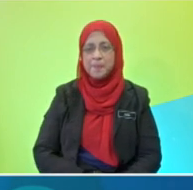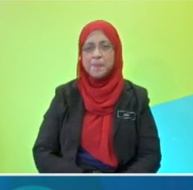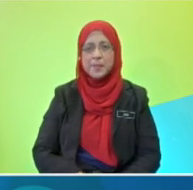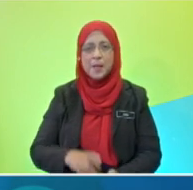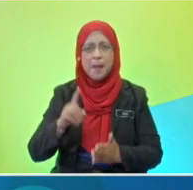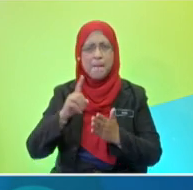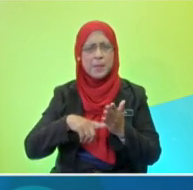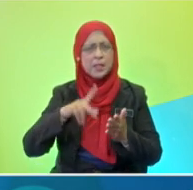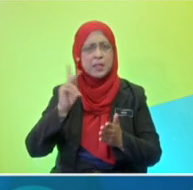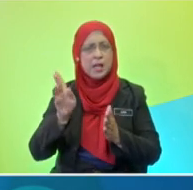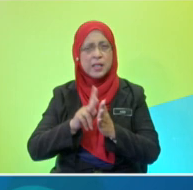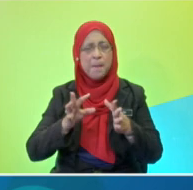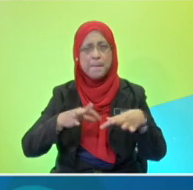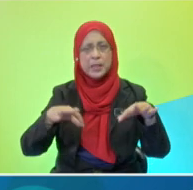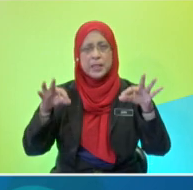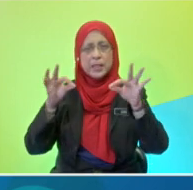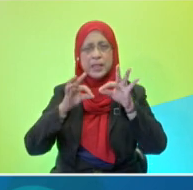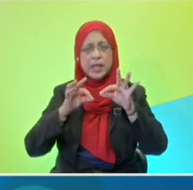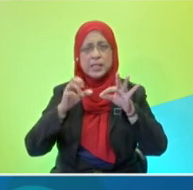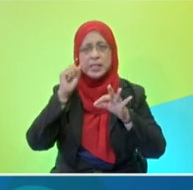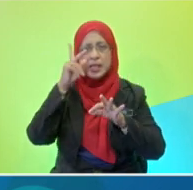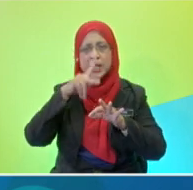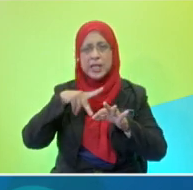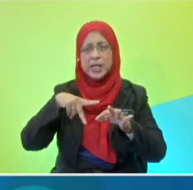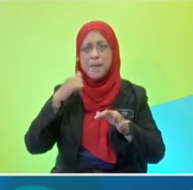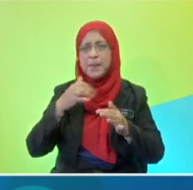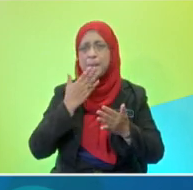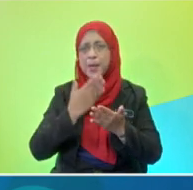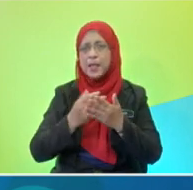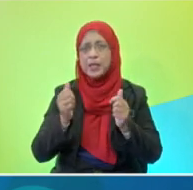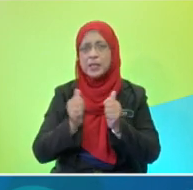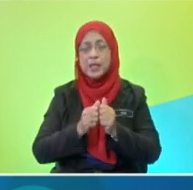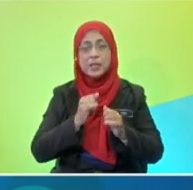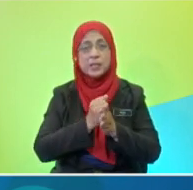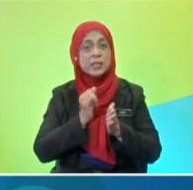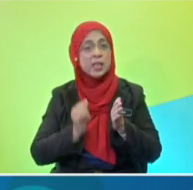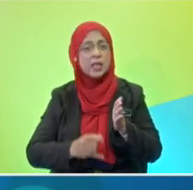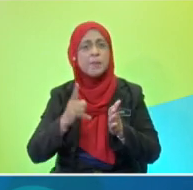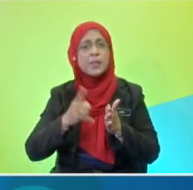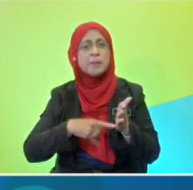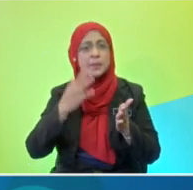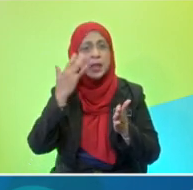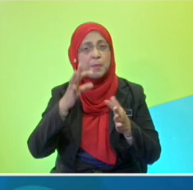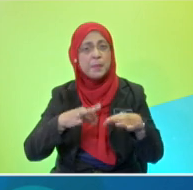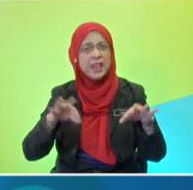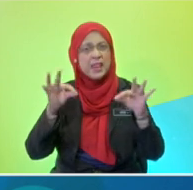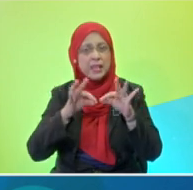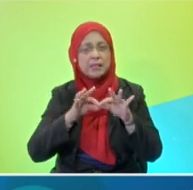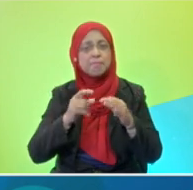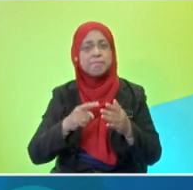Apakah kepentingan adat bajiran terhadap individu apa dia Rizki individu baik